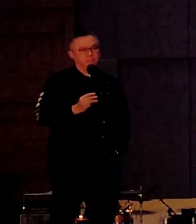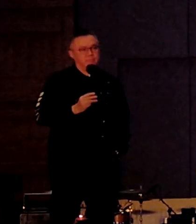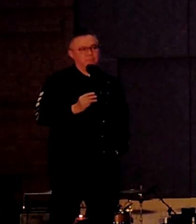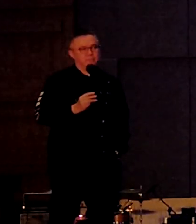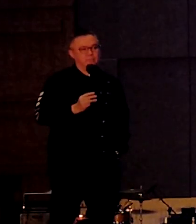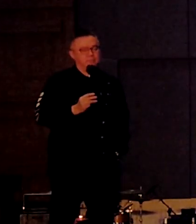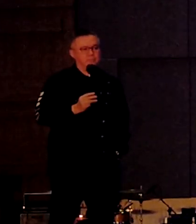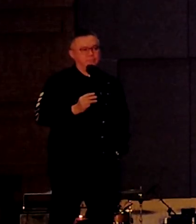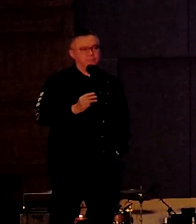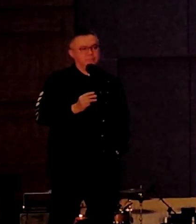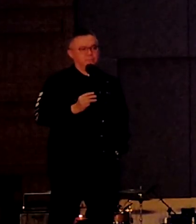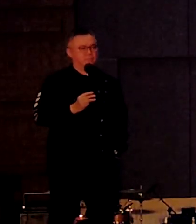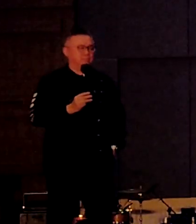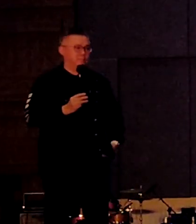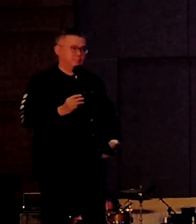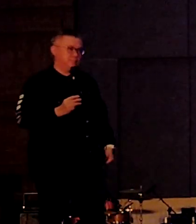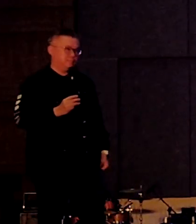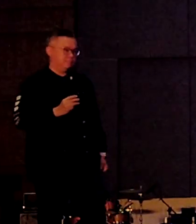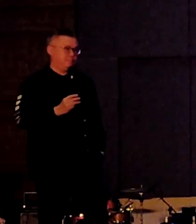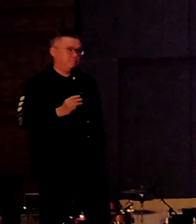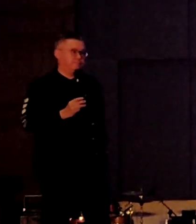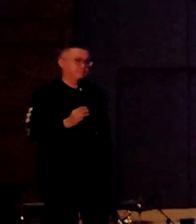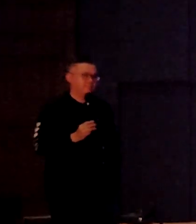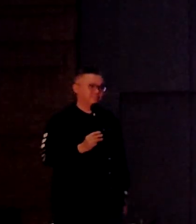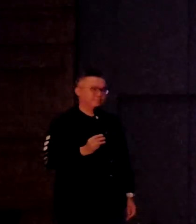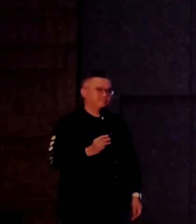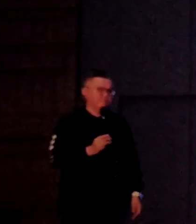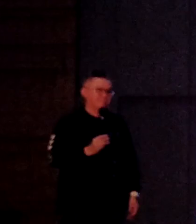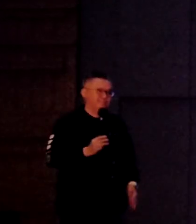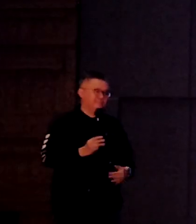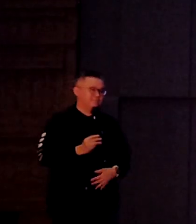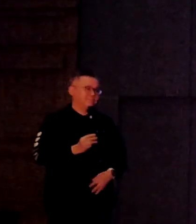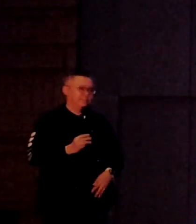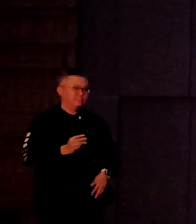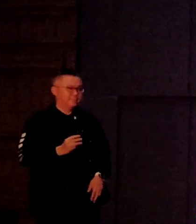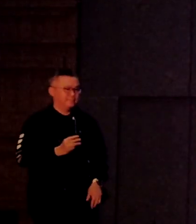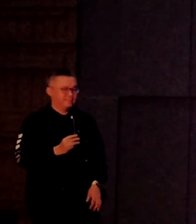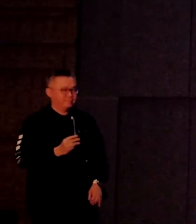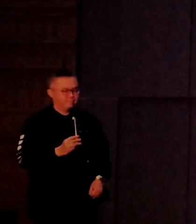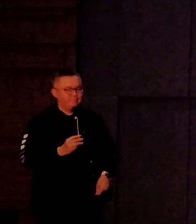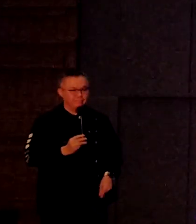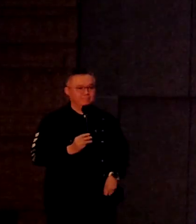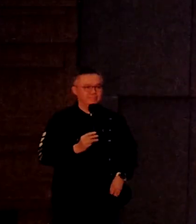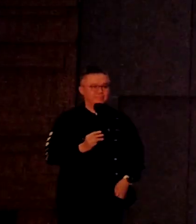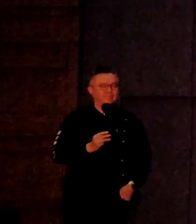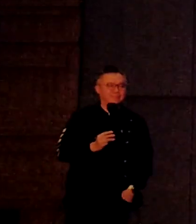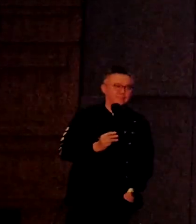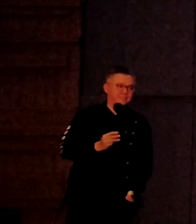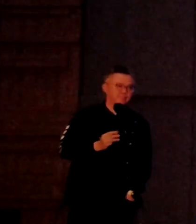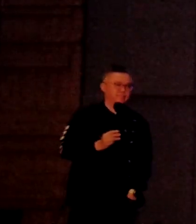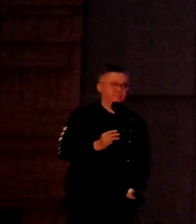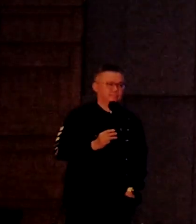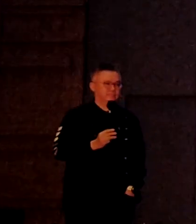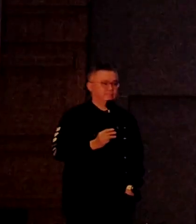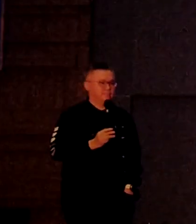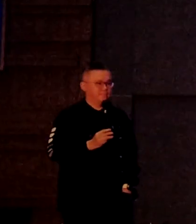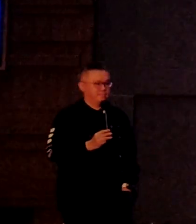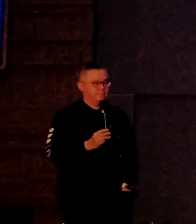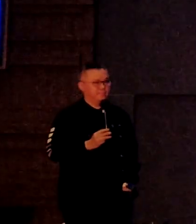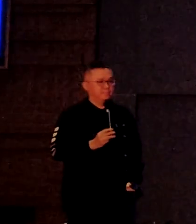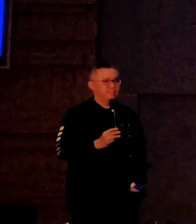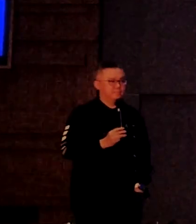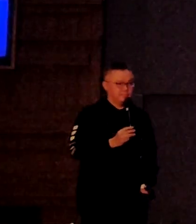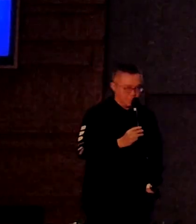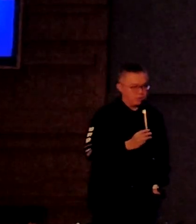masih tertidur kemudian hanya bisa karena nyatanya cowok